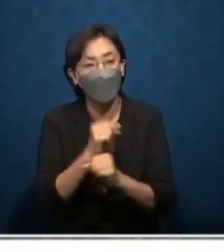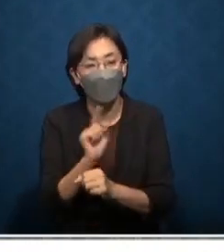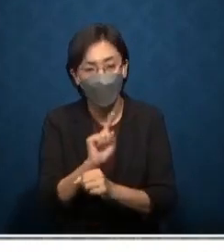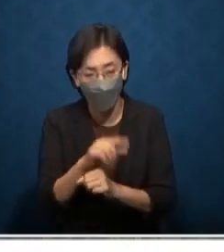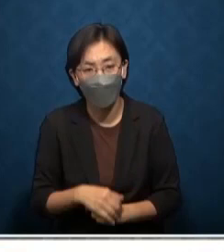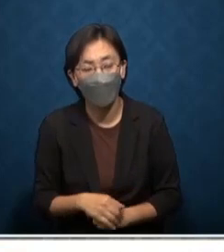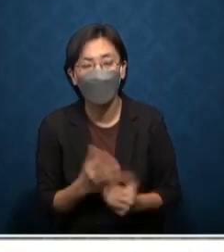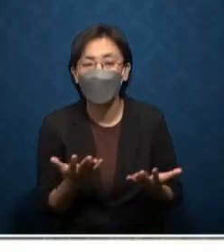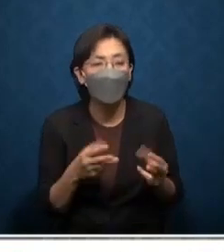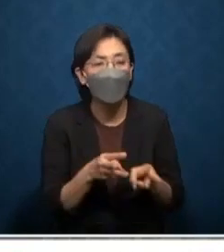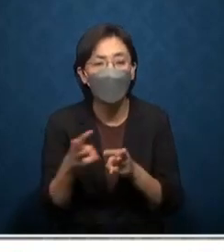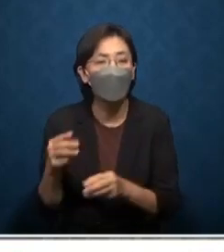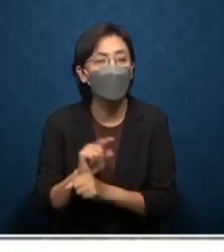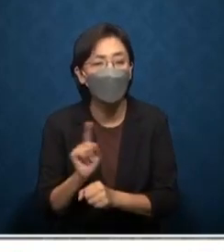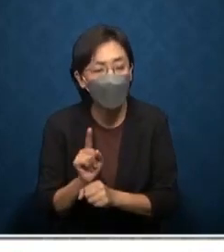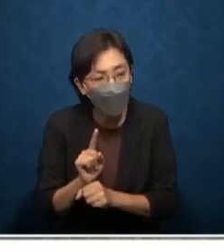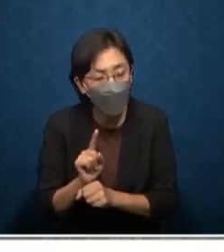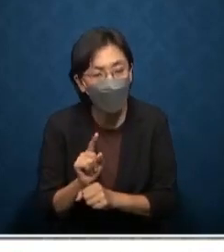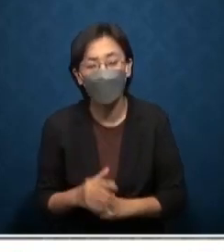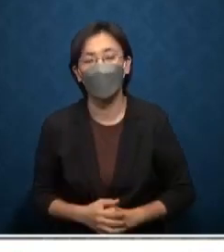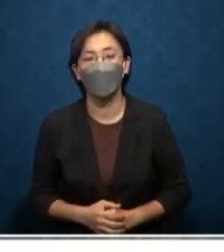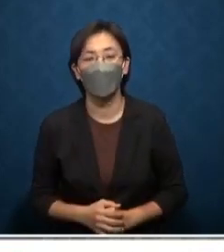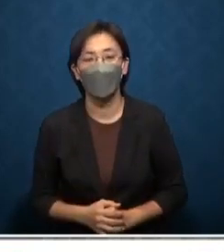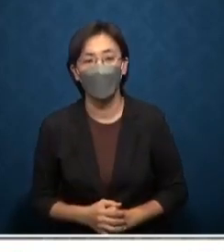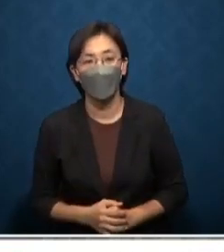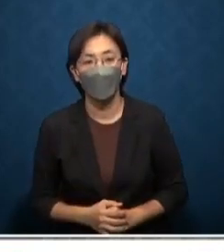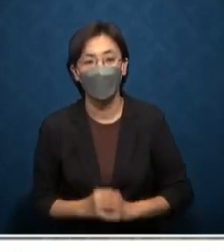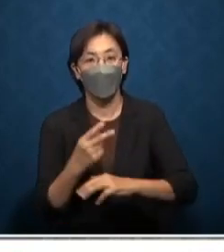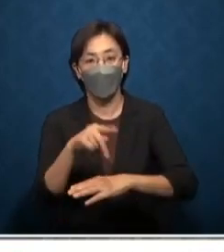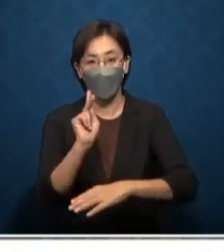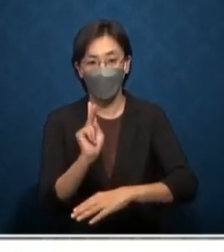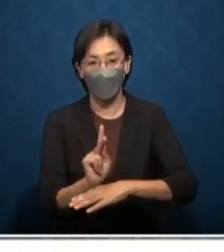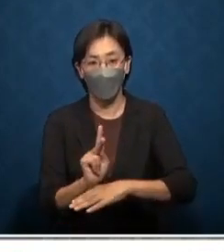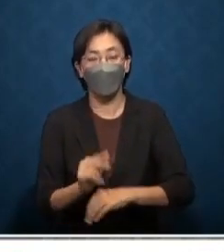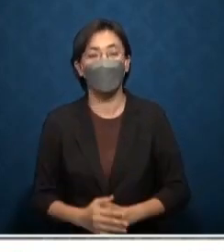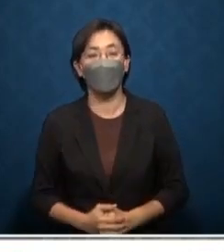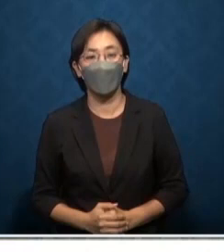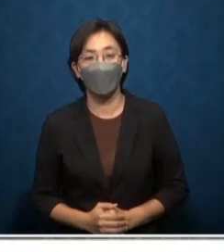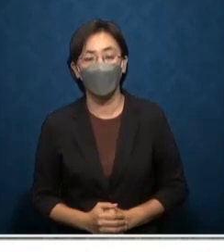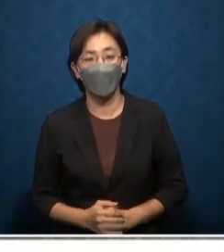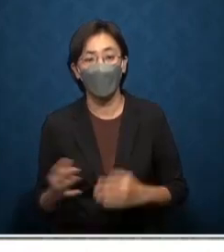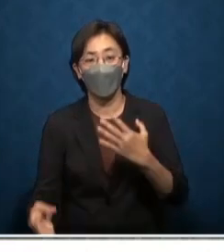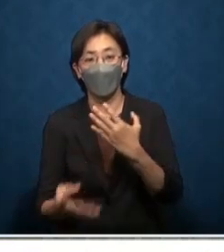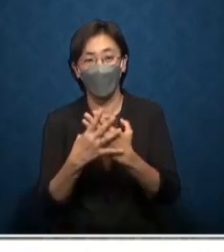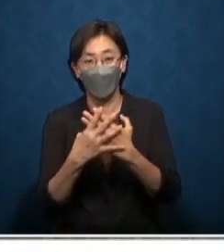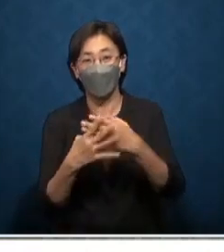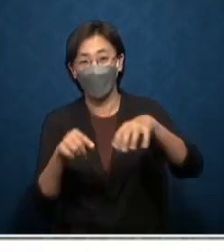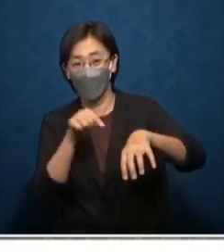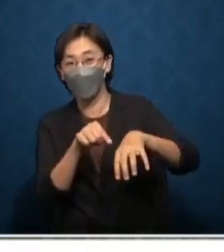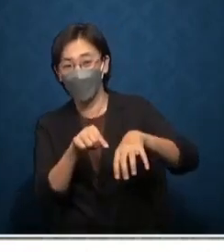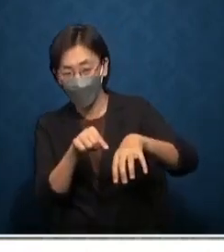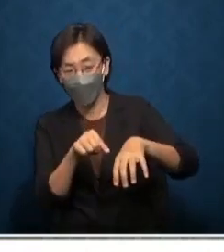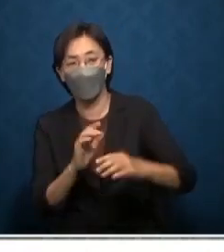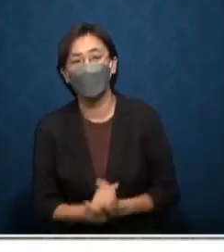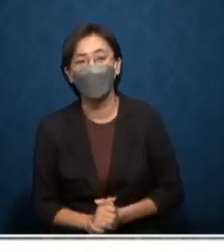หรอไม่?ถราทานที่กหรบครับในคุกเนี่ยหรอเราใช